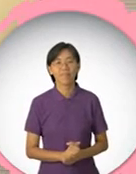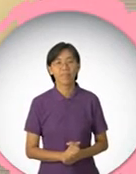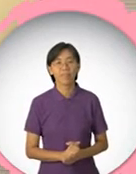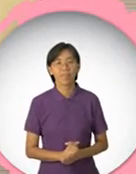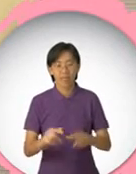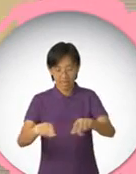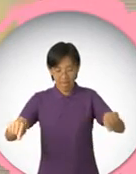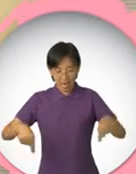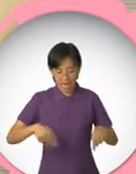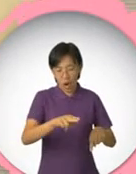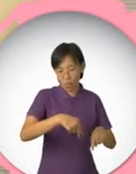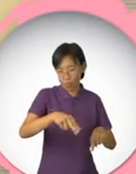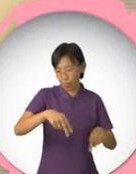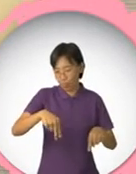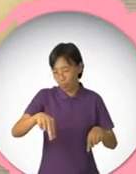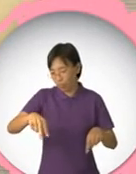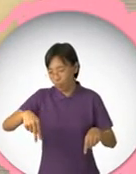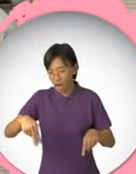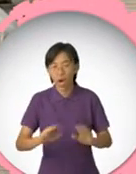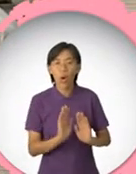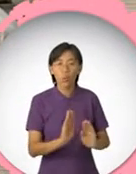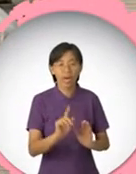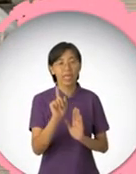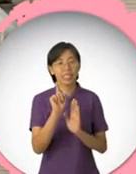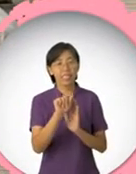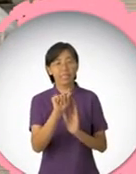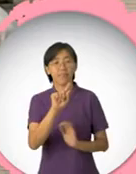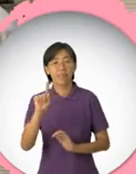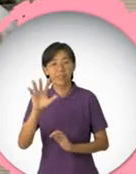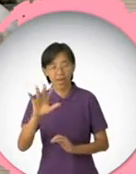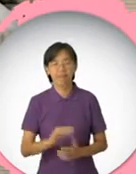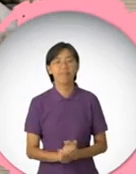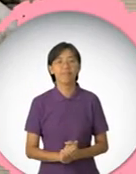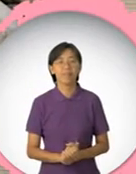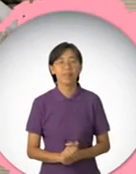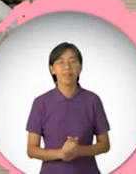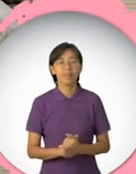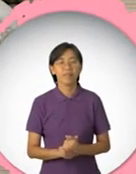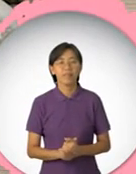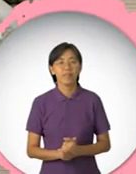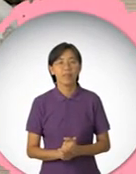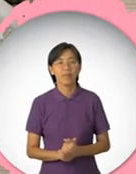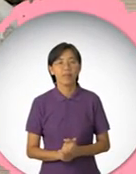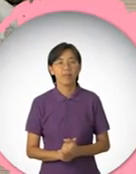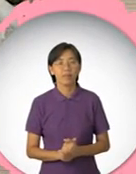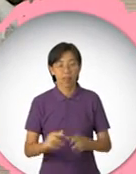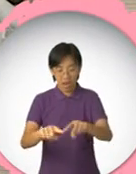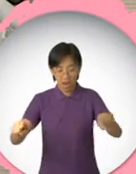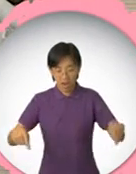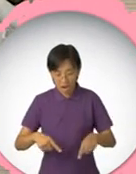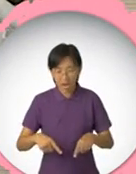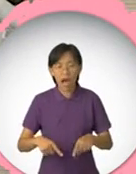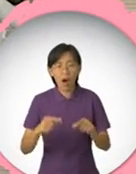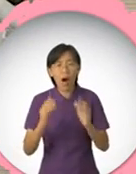มาณ20-25นาทีนะคะทีนี้ช่วงนี้เนี่ยบางทีเราจะโรยแป้งนวลเยอะเกินไปแล้วนะคะบางทีมันจะทำ